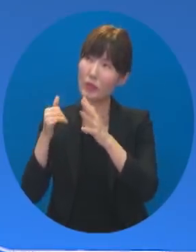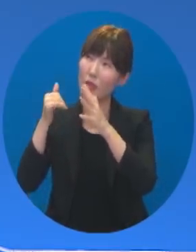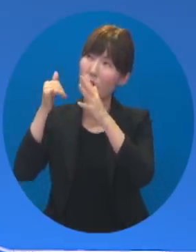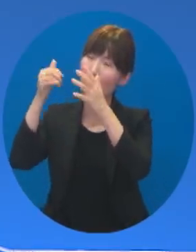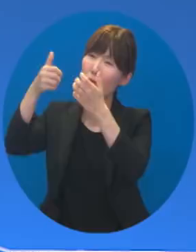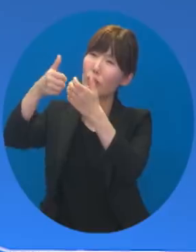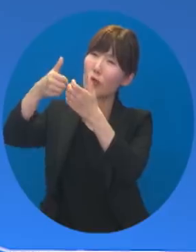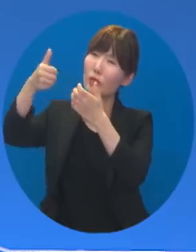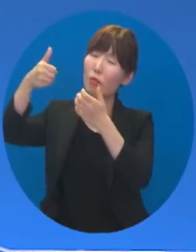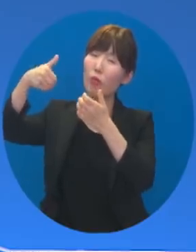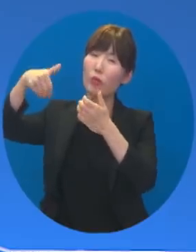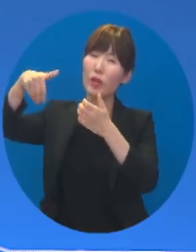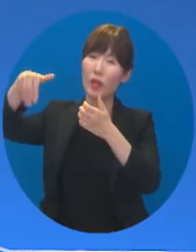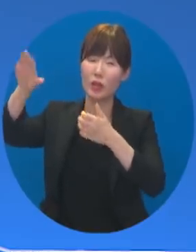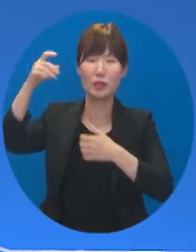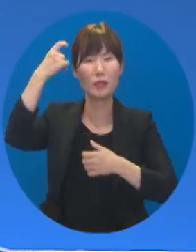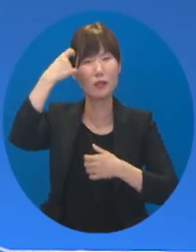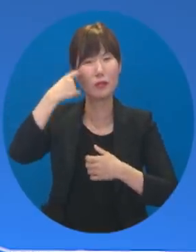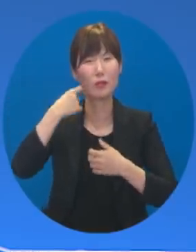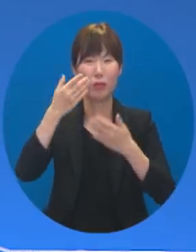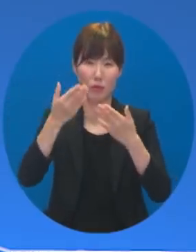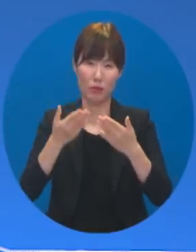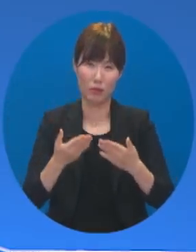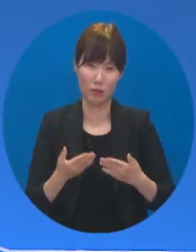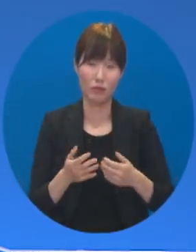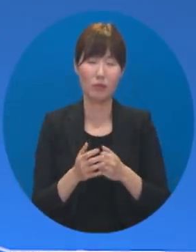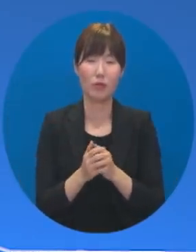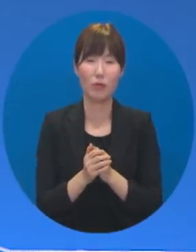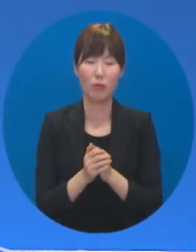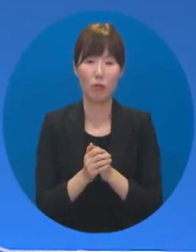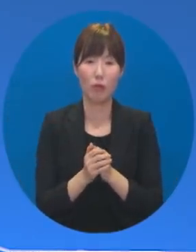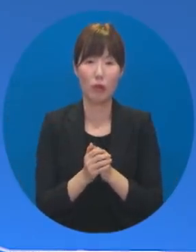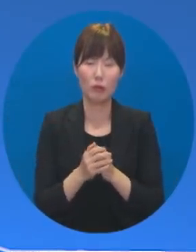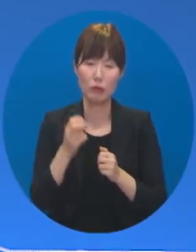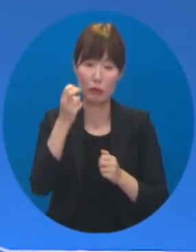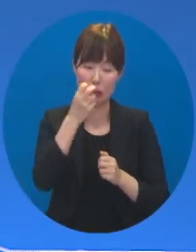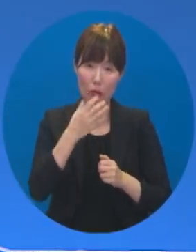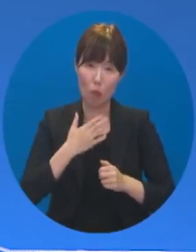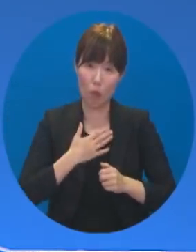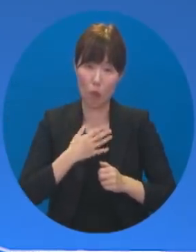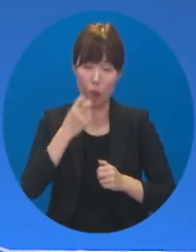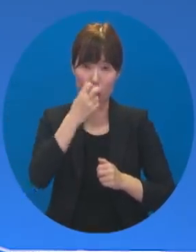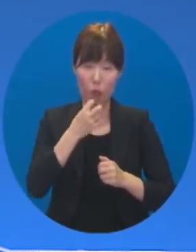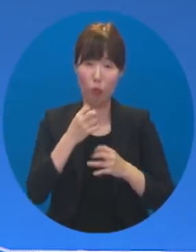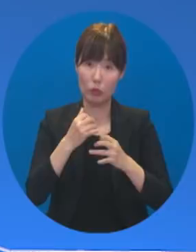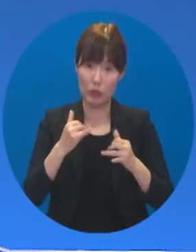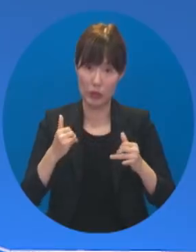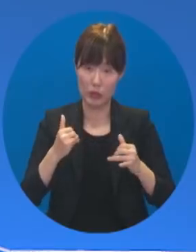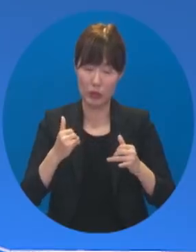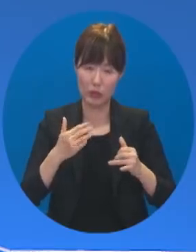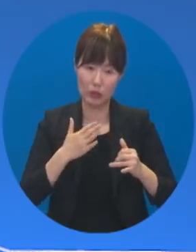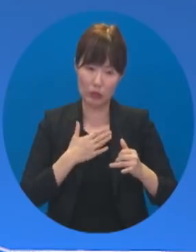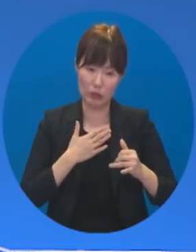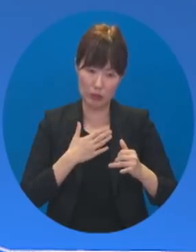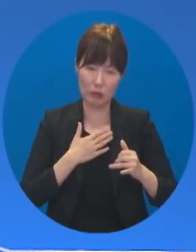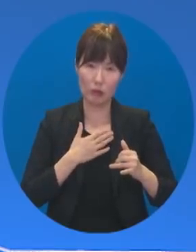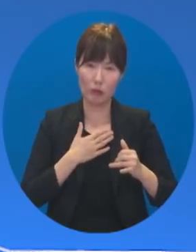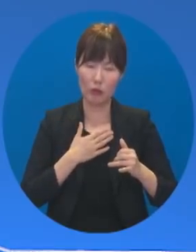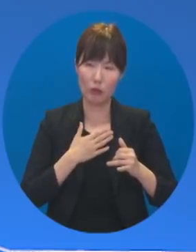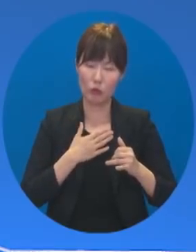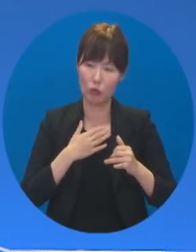그리고 나서 이제 원기가 그 기계 안에 들어갔는데 보호자는 이제 원기가 어리니까 그 멀리서 보고